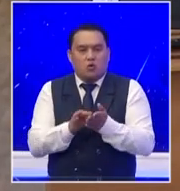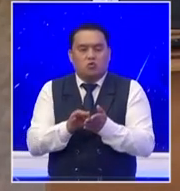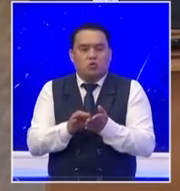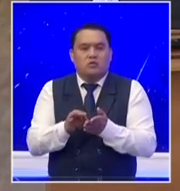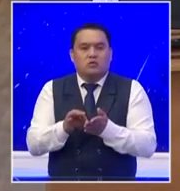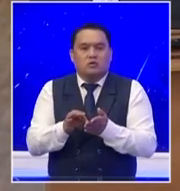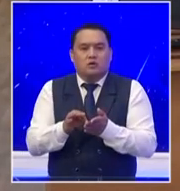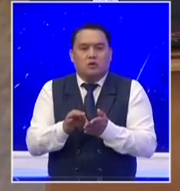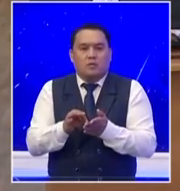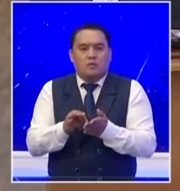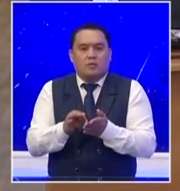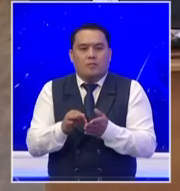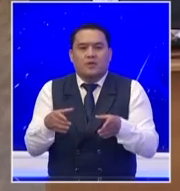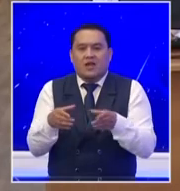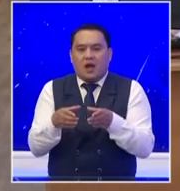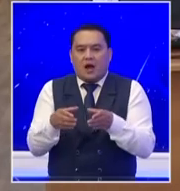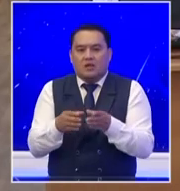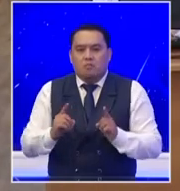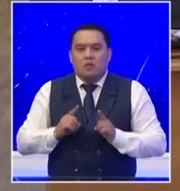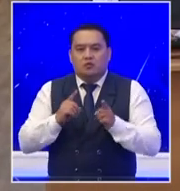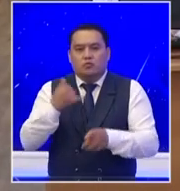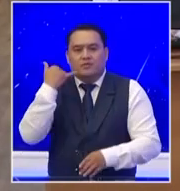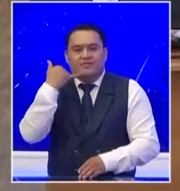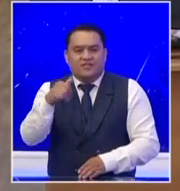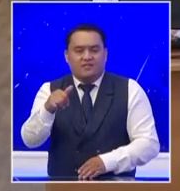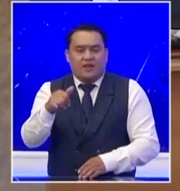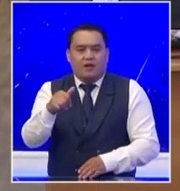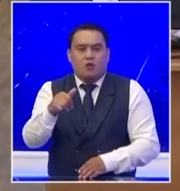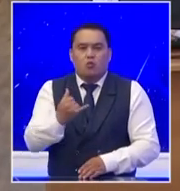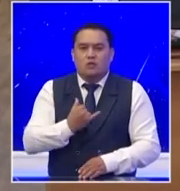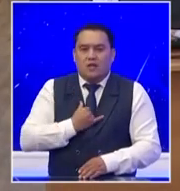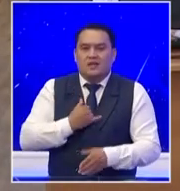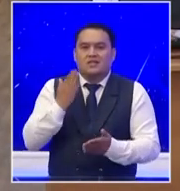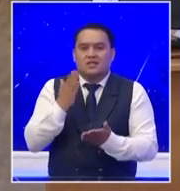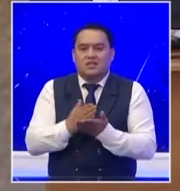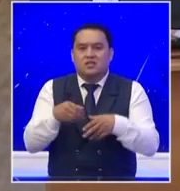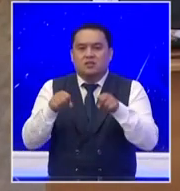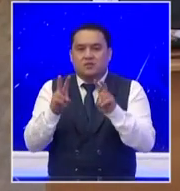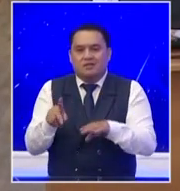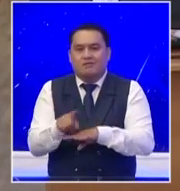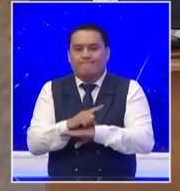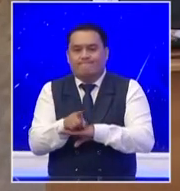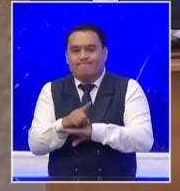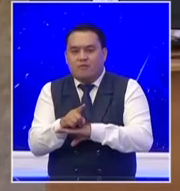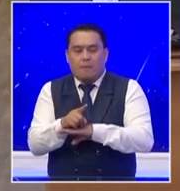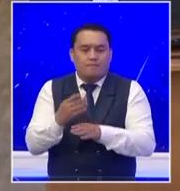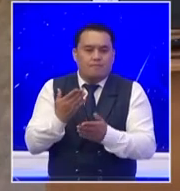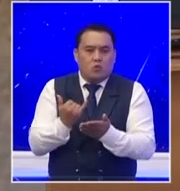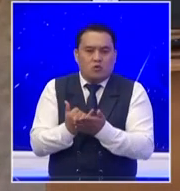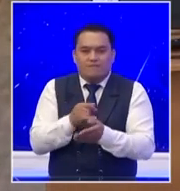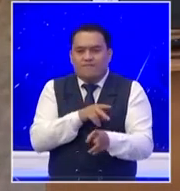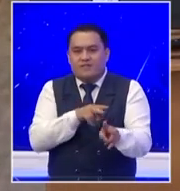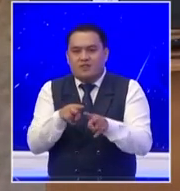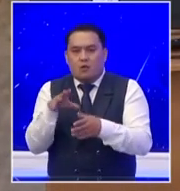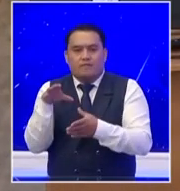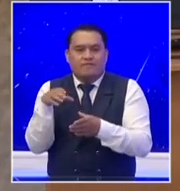а сразу на коммуникатор бригадам поступают эти вызовы. У нас есть специальная GPS-навигация, которой мы